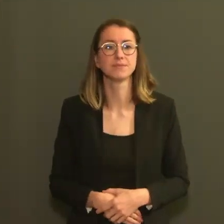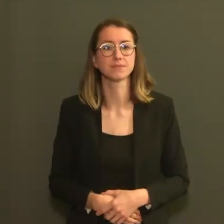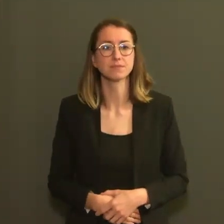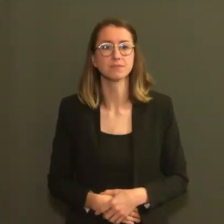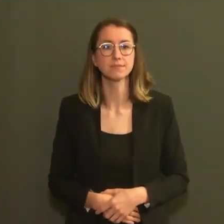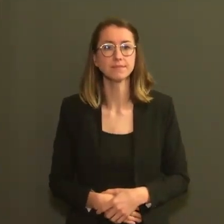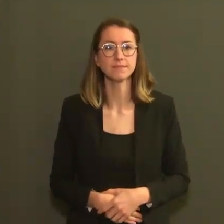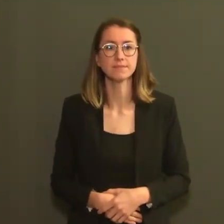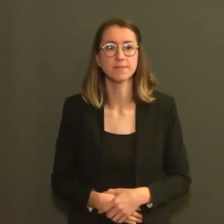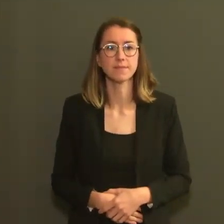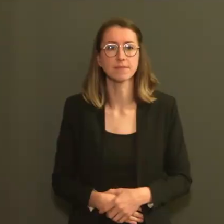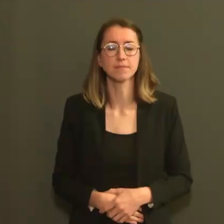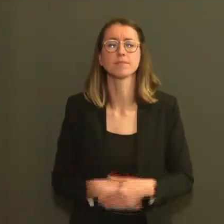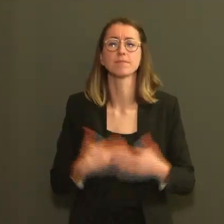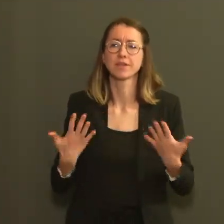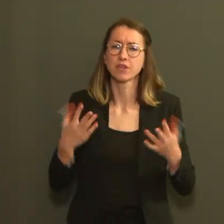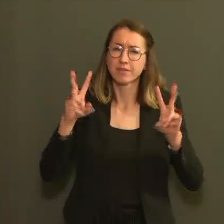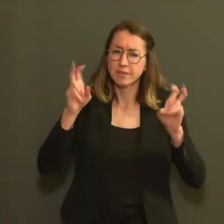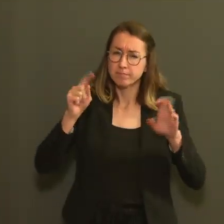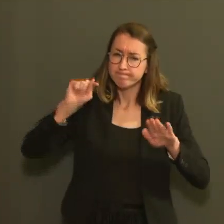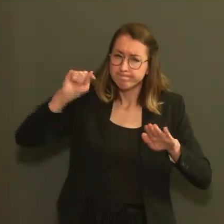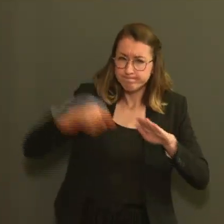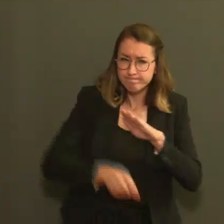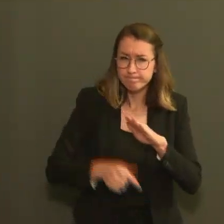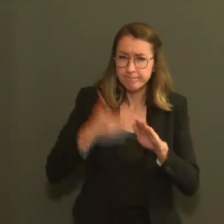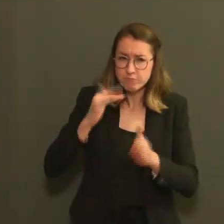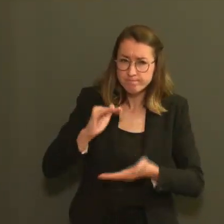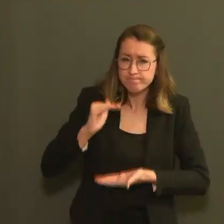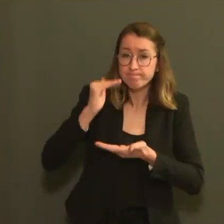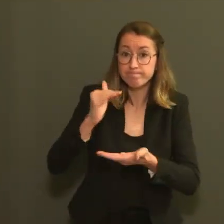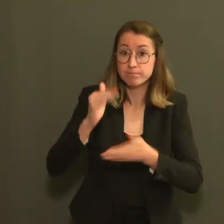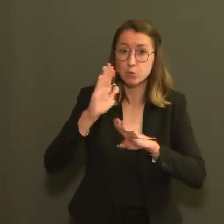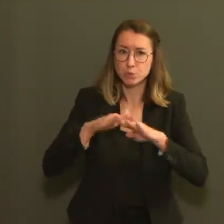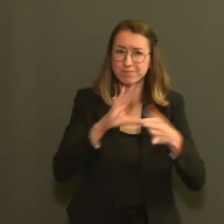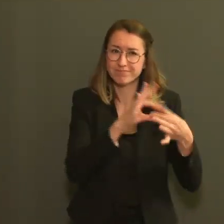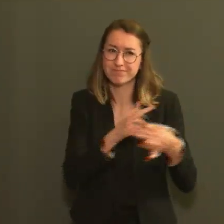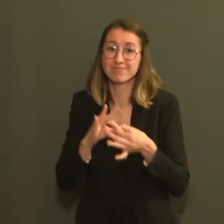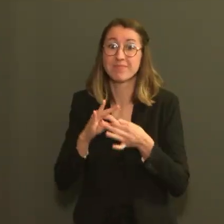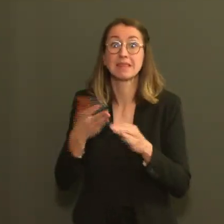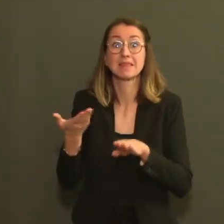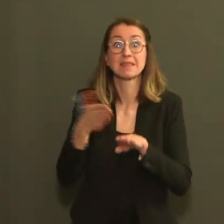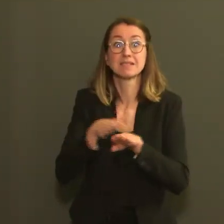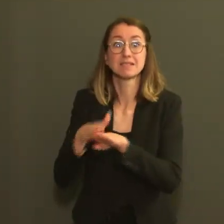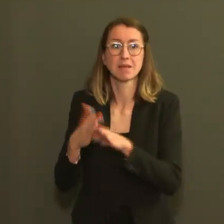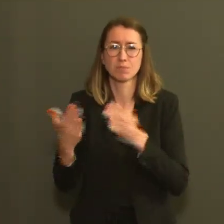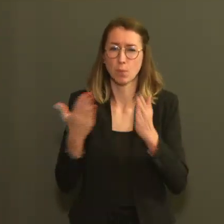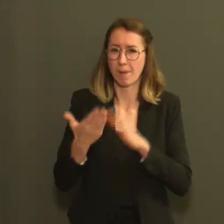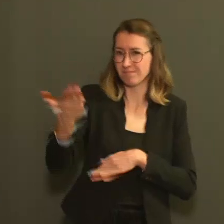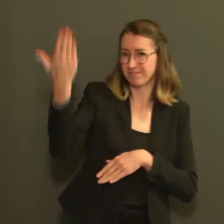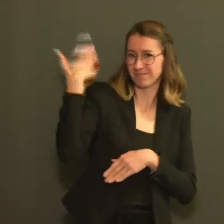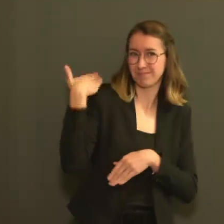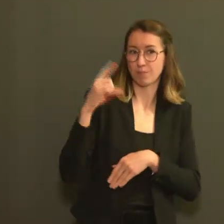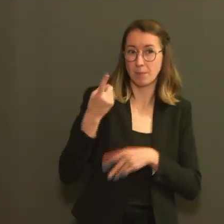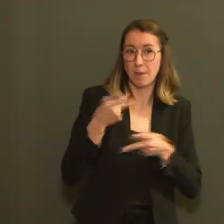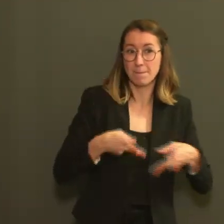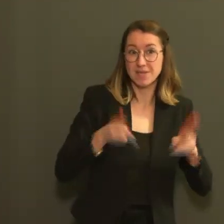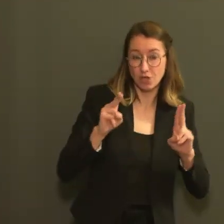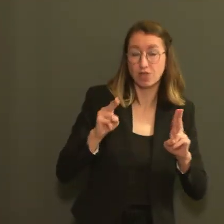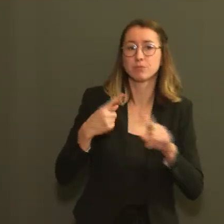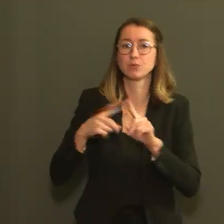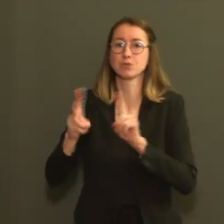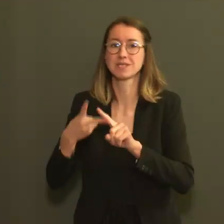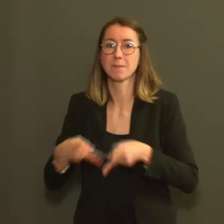thème des décès. Et c'est le thème des décès en comparant 2 périodes. La première période, la première vague de mars jusqu'à